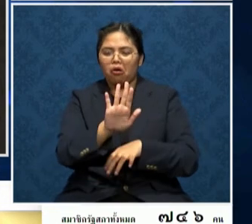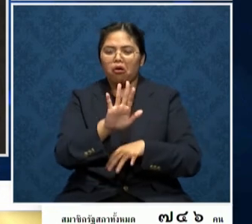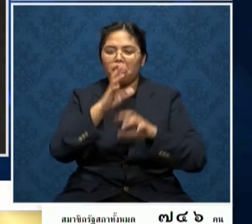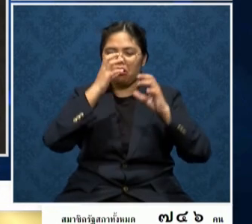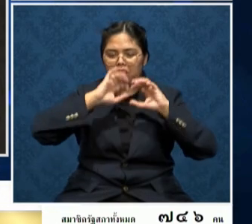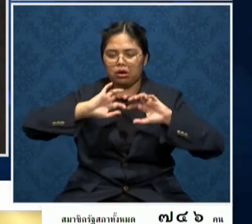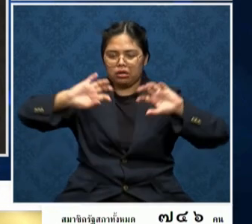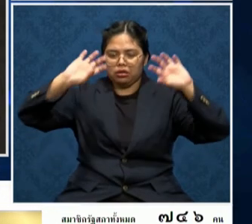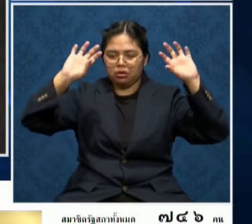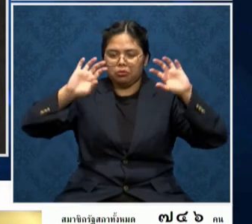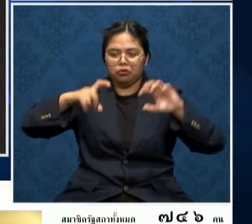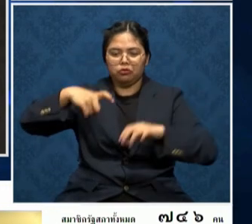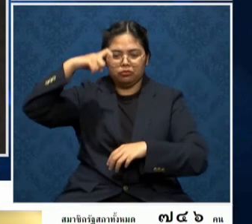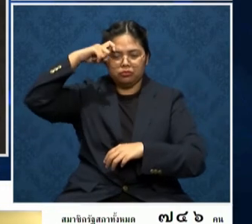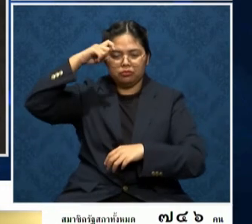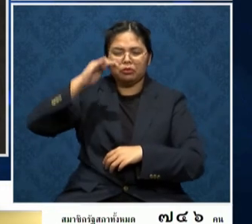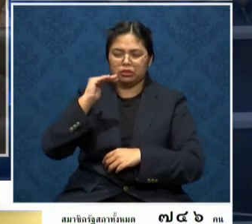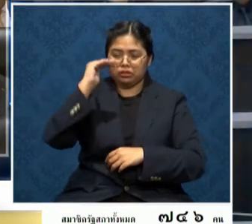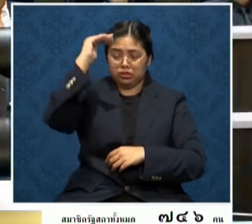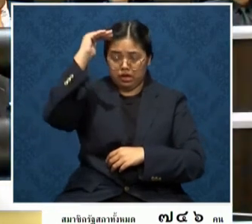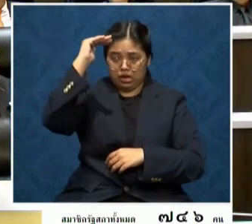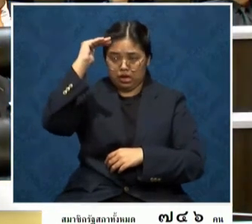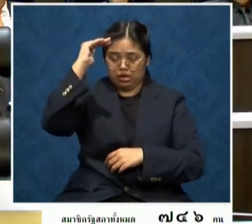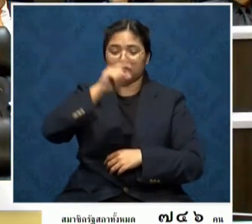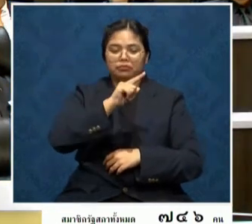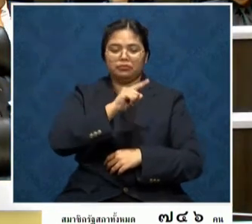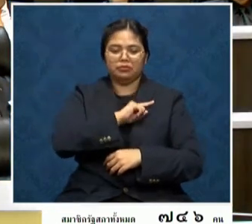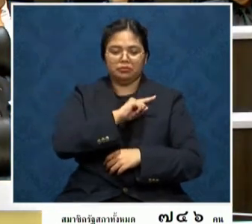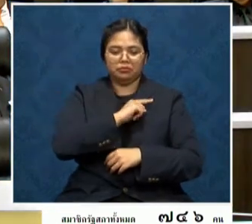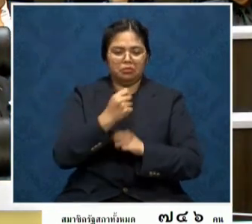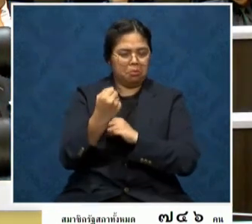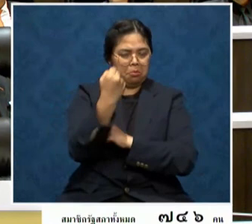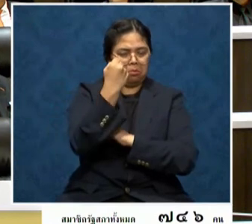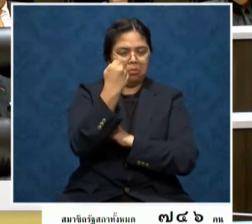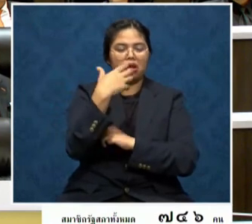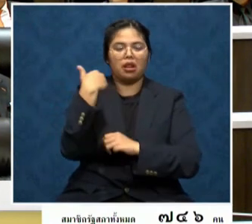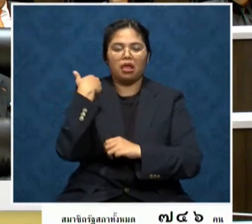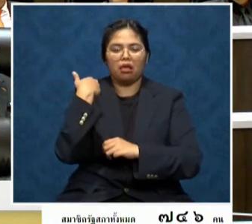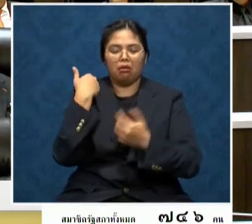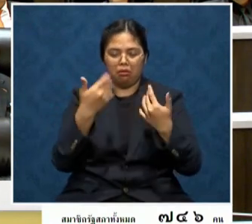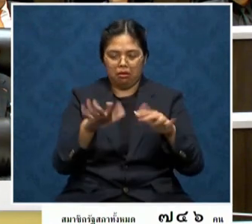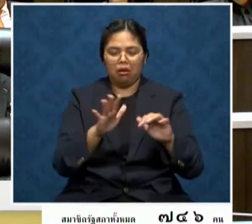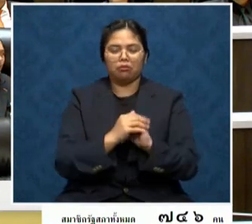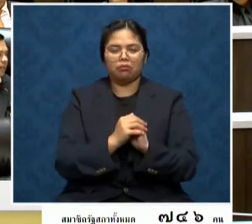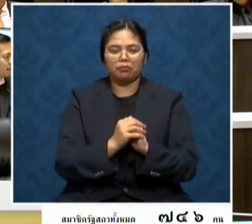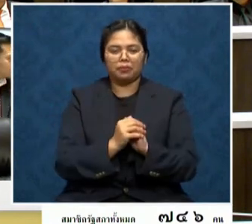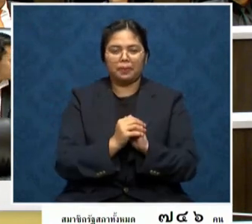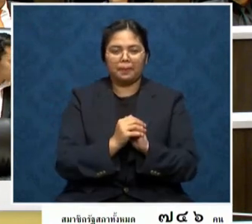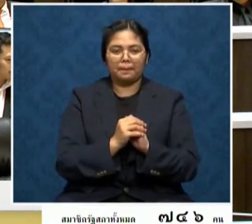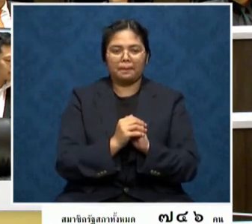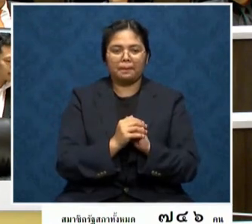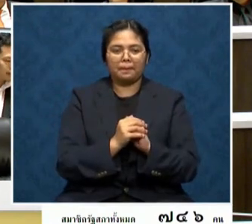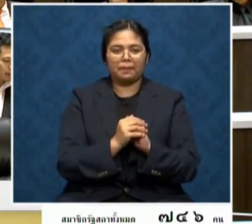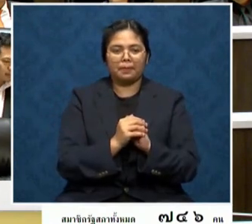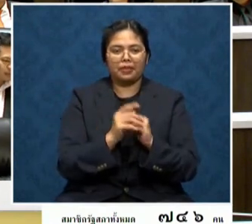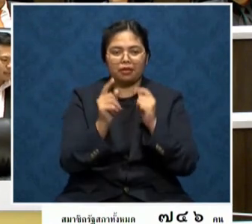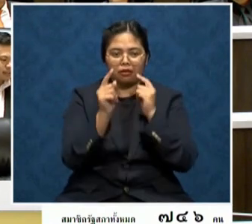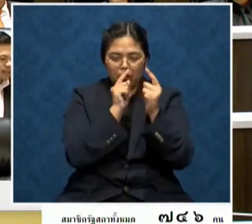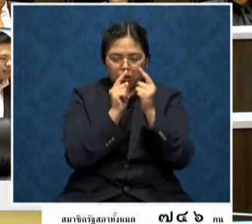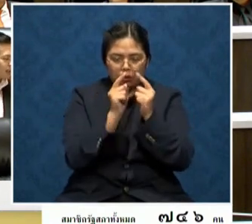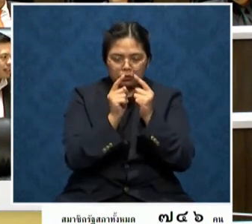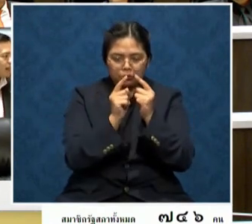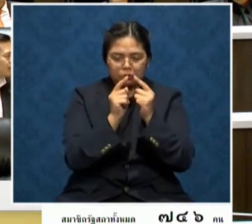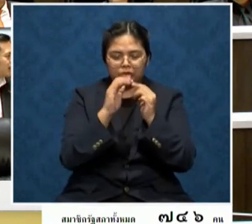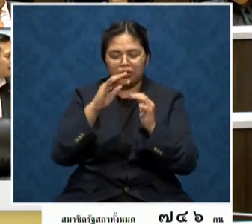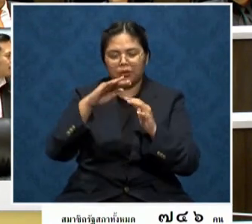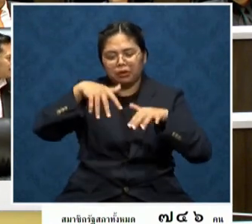รัฐมนตรีเศรษฐาแล้วนะครับกรมอุทยานเพิ่งได้เร่งรัดจัดเวทีรับฟังความเห็นเพื่อประกาศเขตอุทยานแห่งชาติถ้ำ